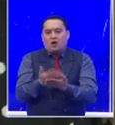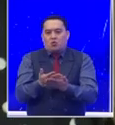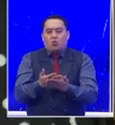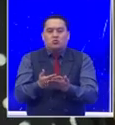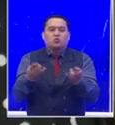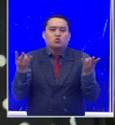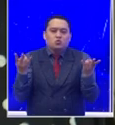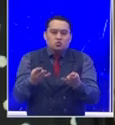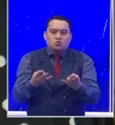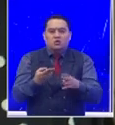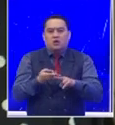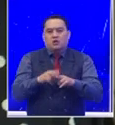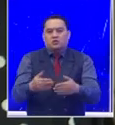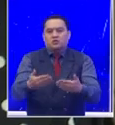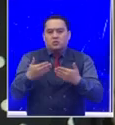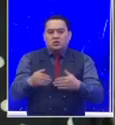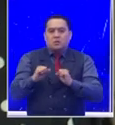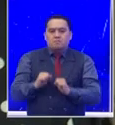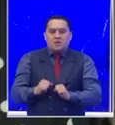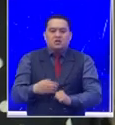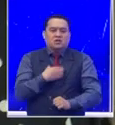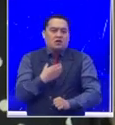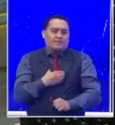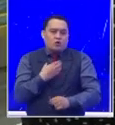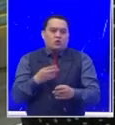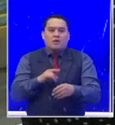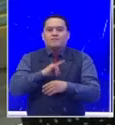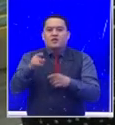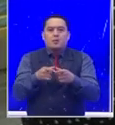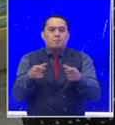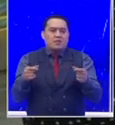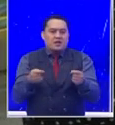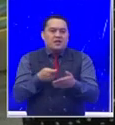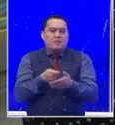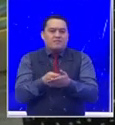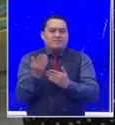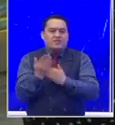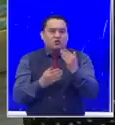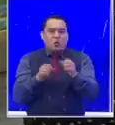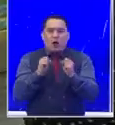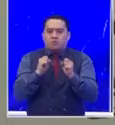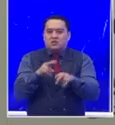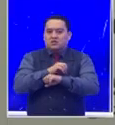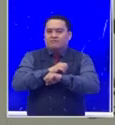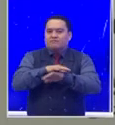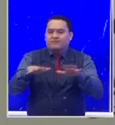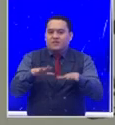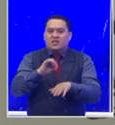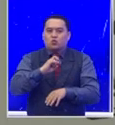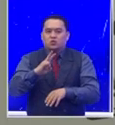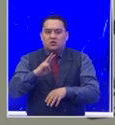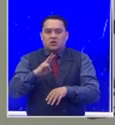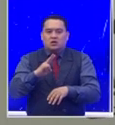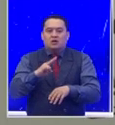заверили члены Кабмина. К тому же всем гражданам, купившим авиабилеты в страны с высоким уровнем распространения вируса,